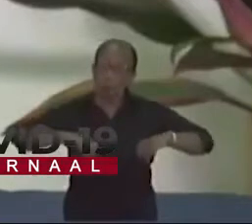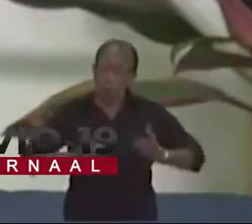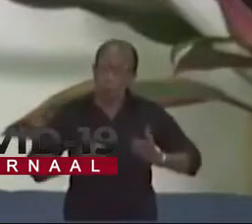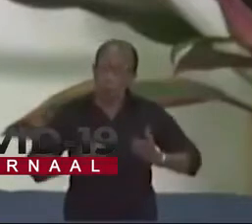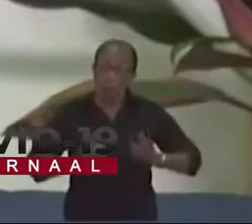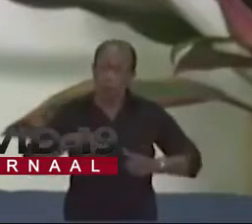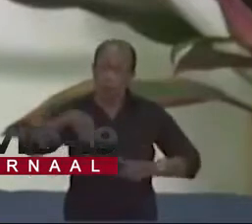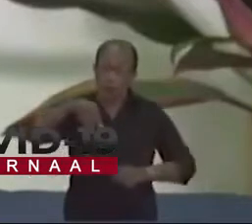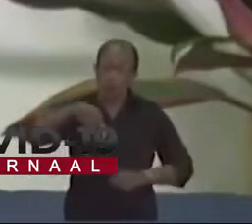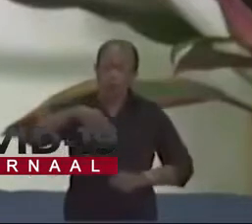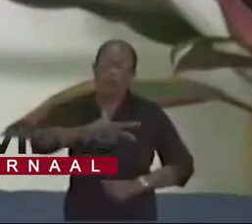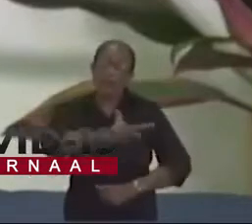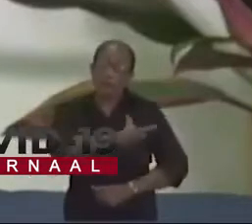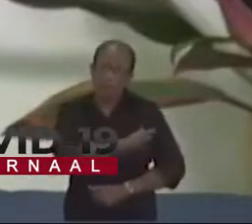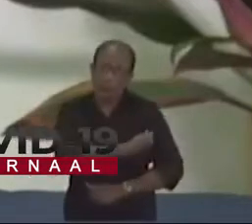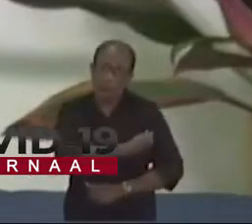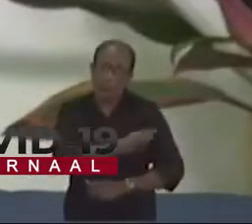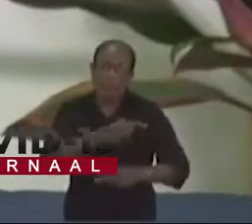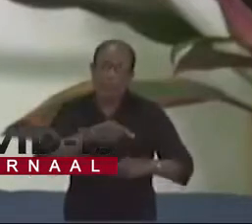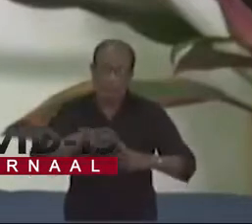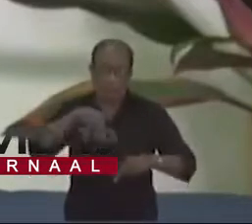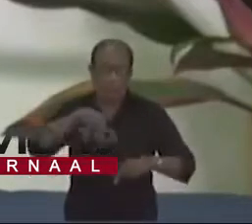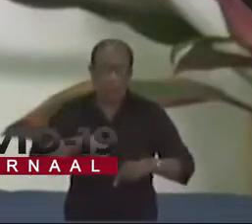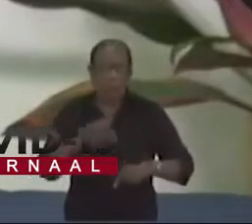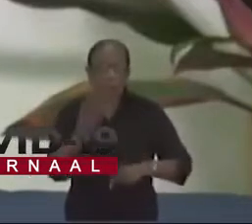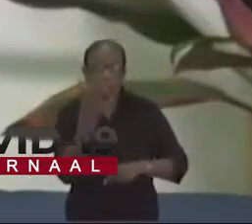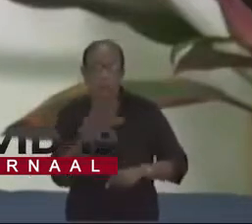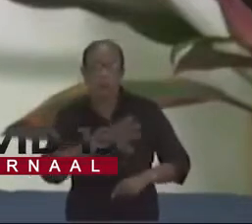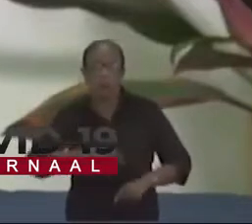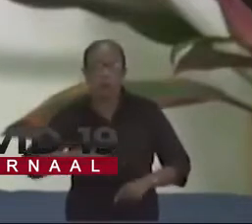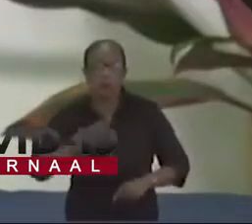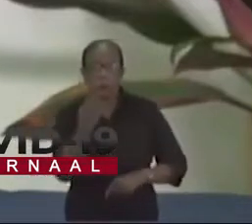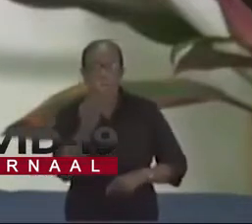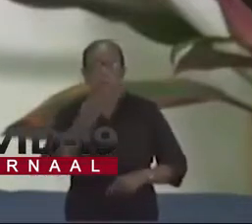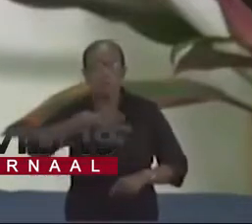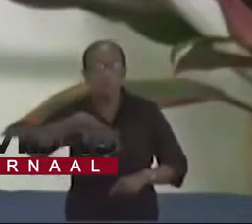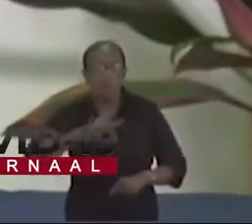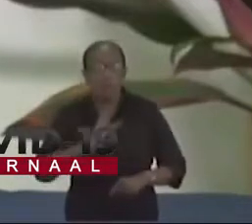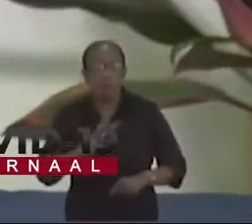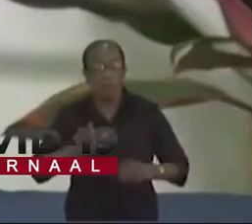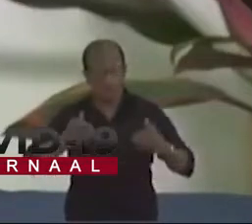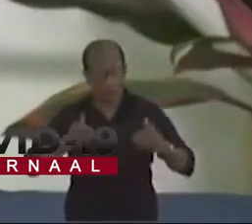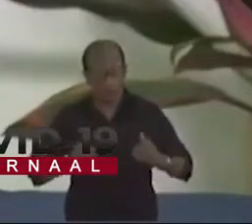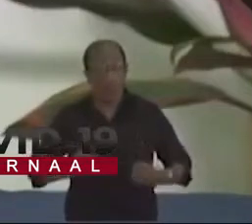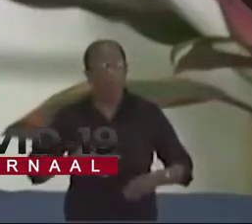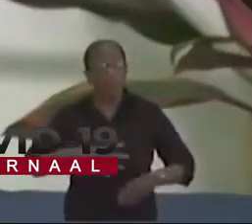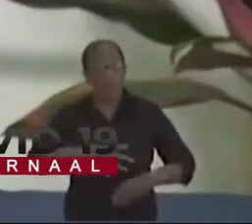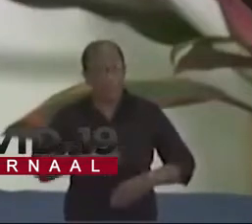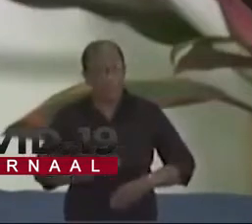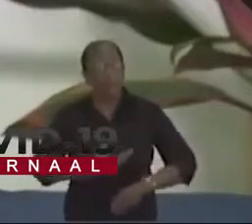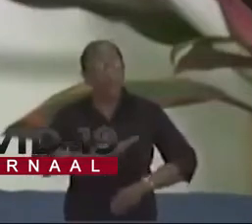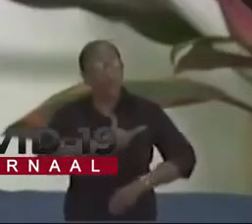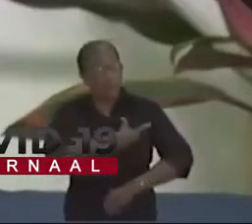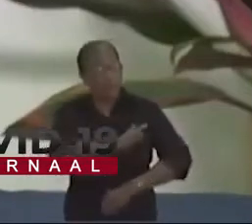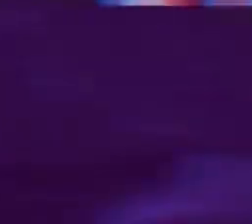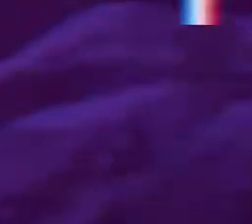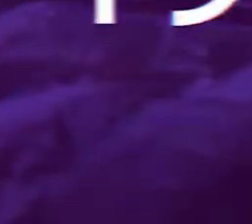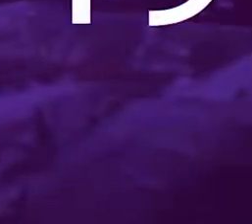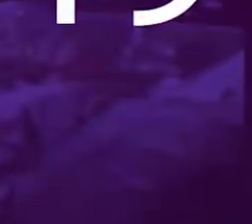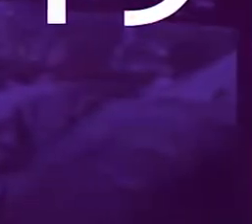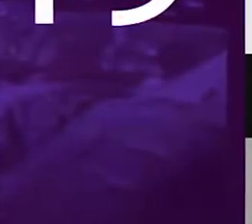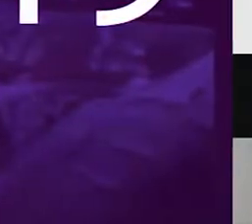van het Pfizer-vaccin en daar hebben tot nu toe 441 mensen dus hun eerste vaccinatie